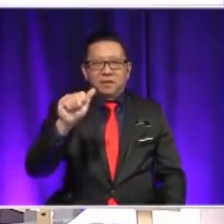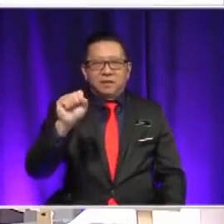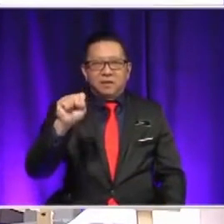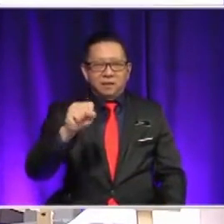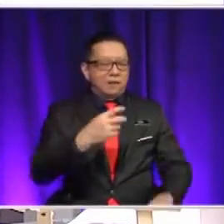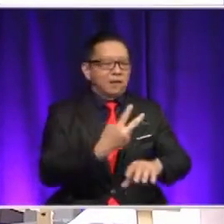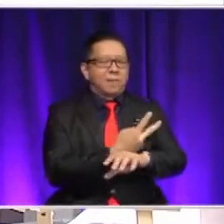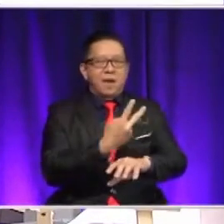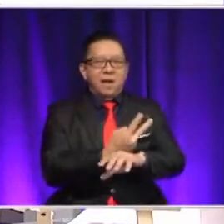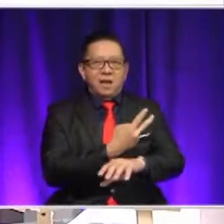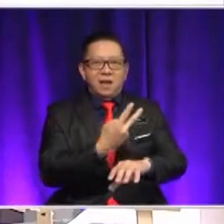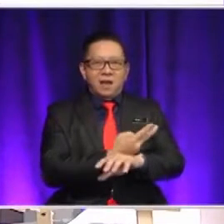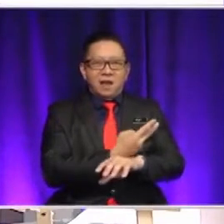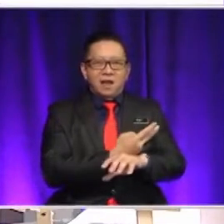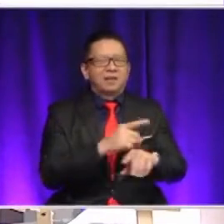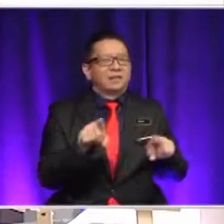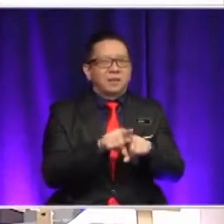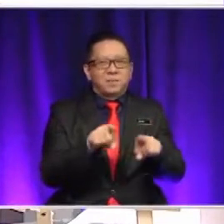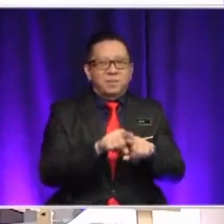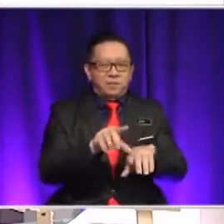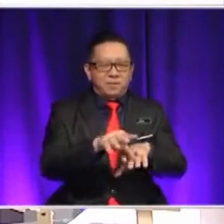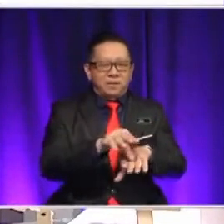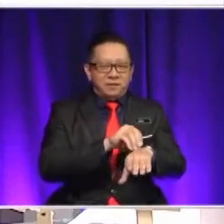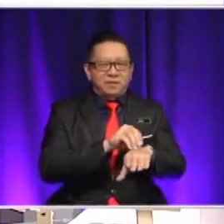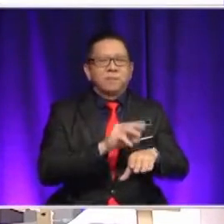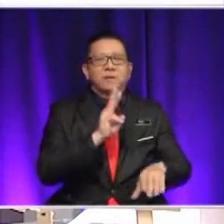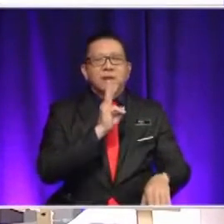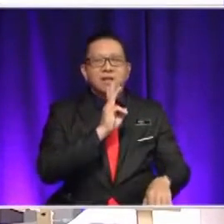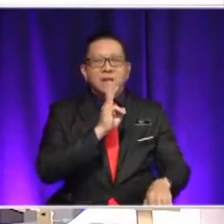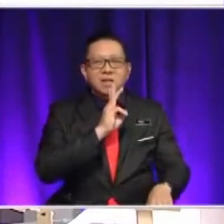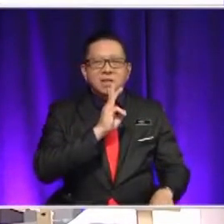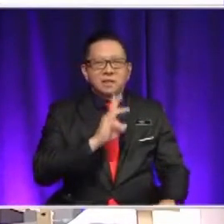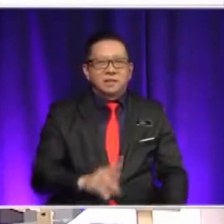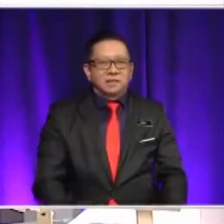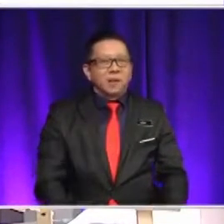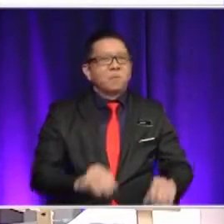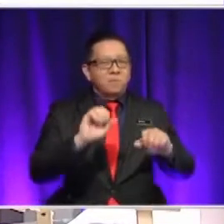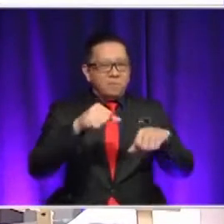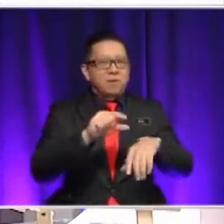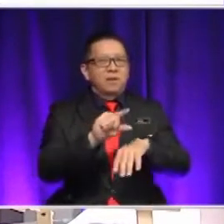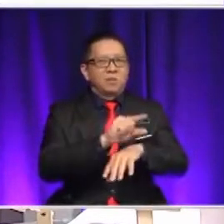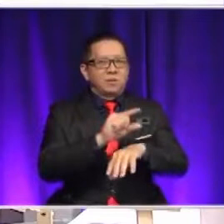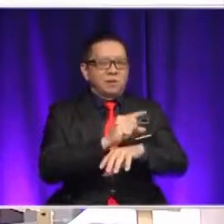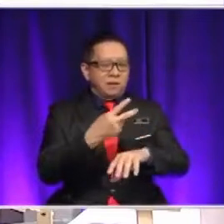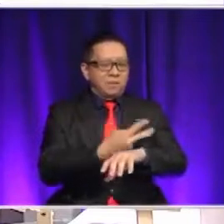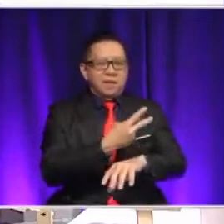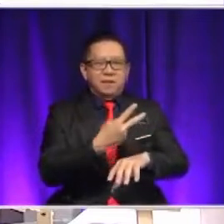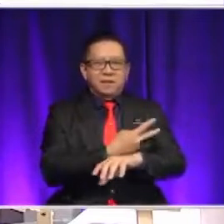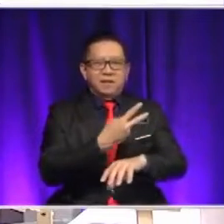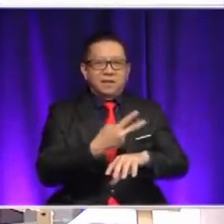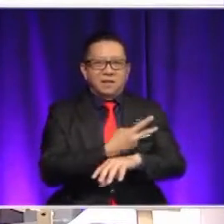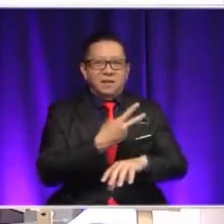muka gitu Hah kita belikan dia menyerah air kapas Adele yang sangat menyerah jadi kita boleh guna untuk menyertai